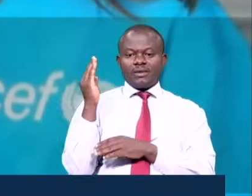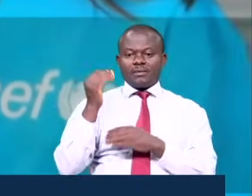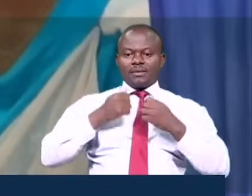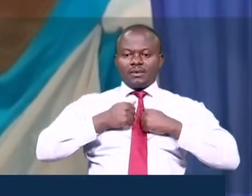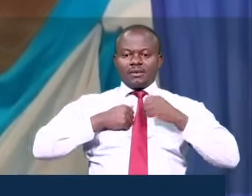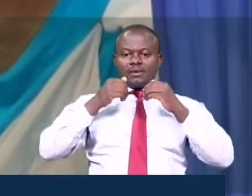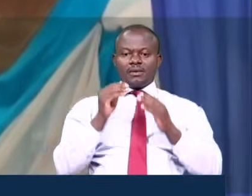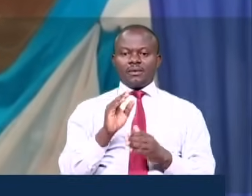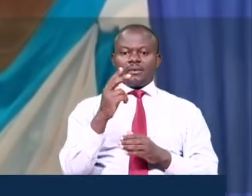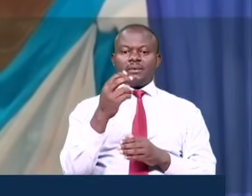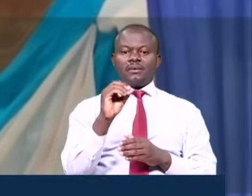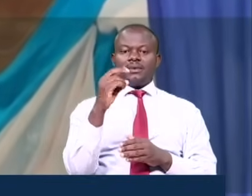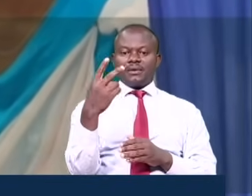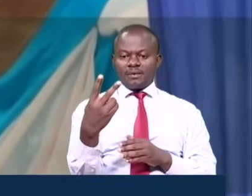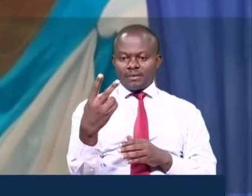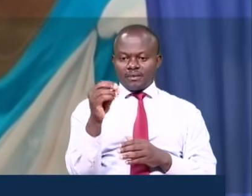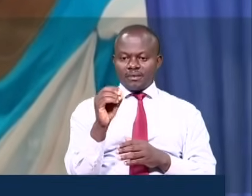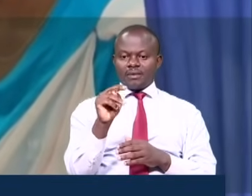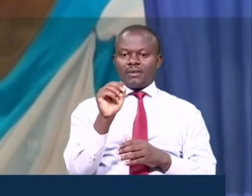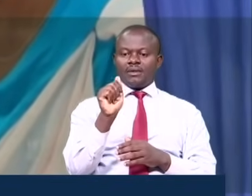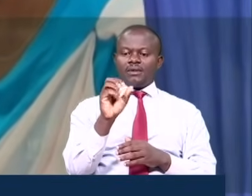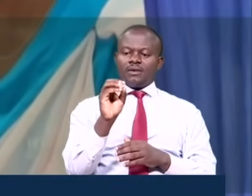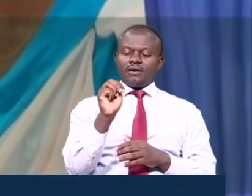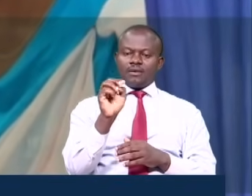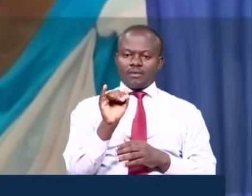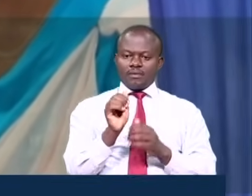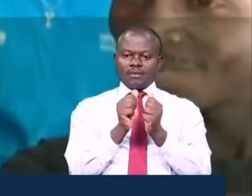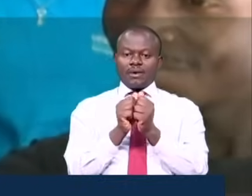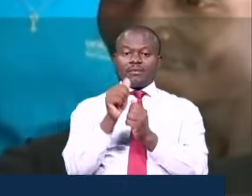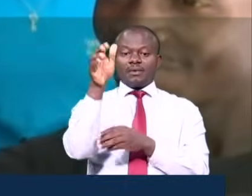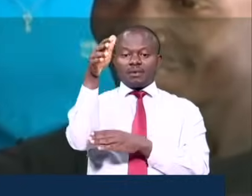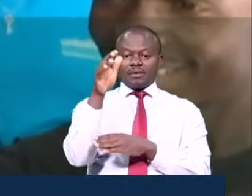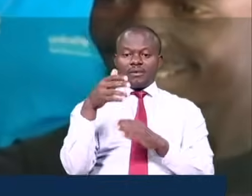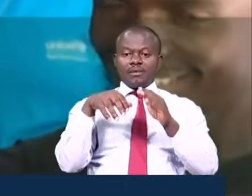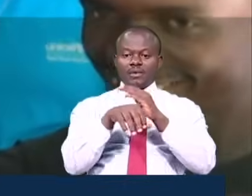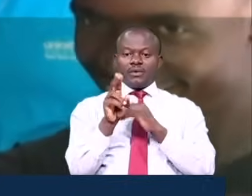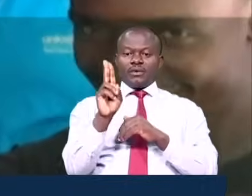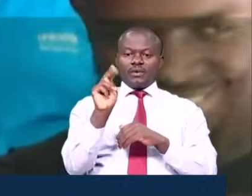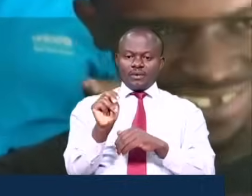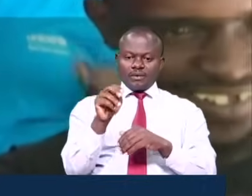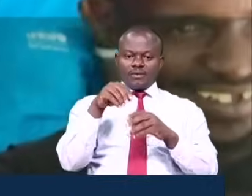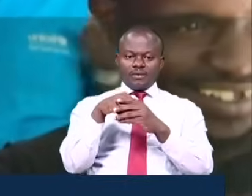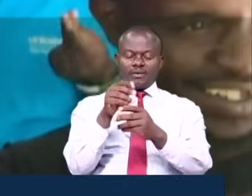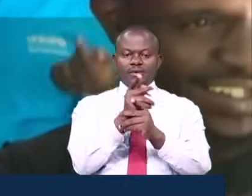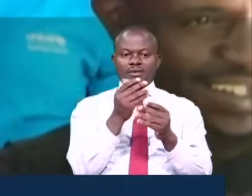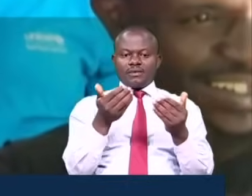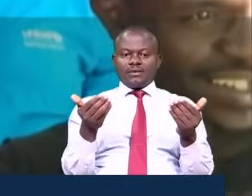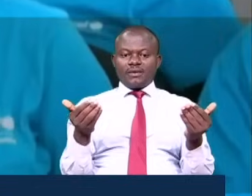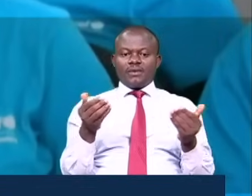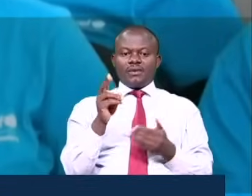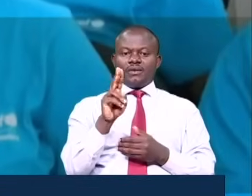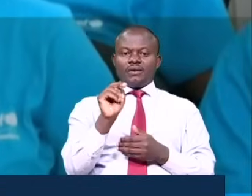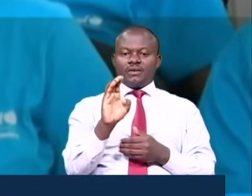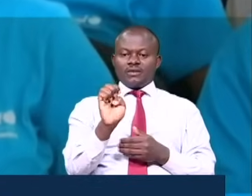Rwanda 2020 Naomi Nishimwe akaba na ambasaderi w'ishami ry'umuryango w'abibumbye gita ku bana UNICEF